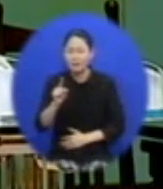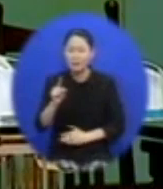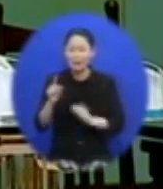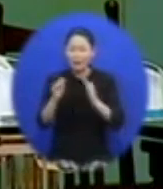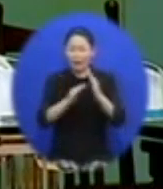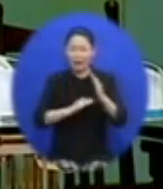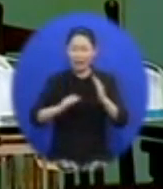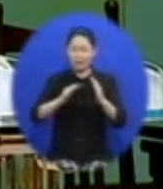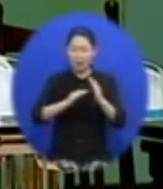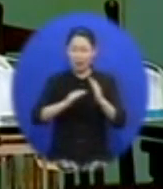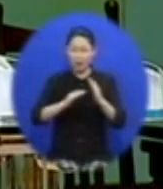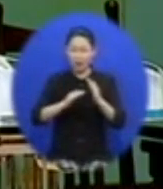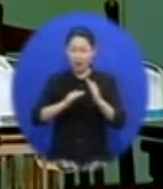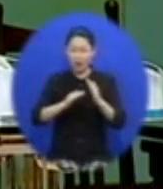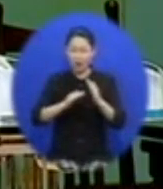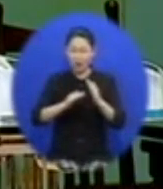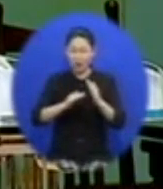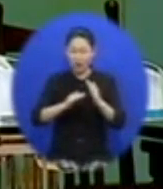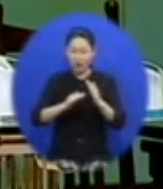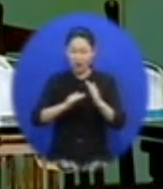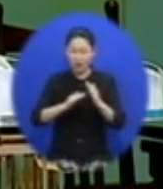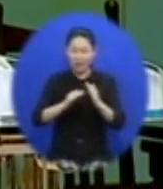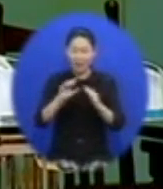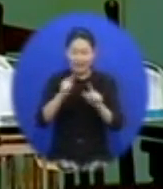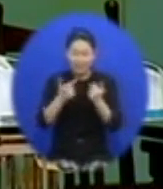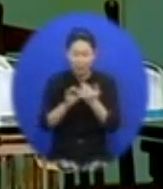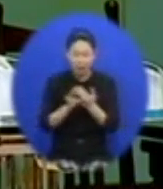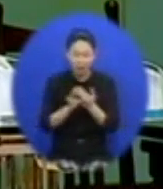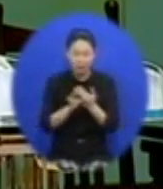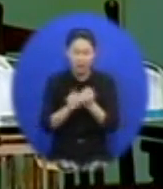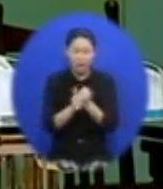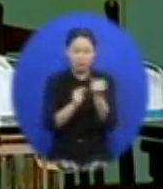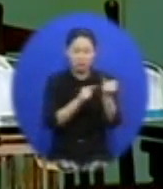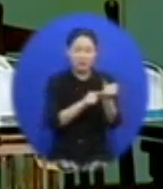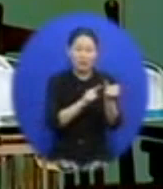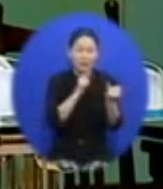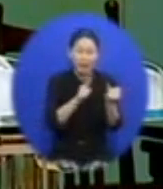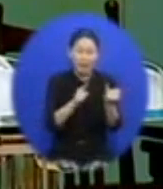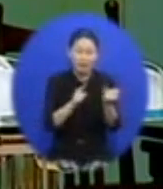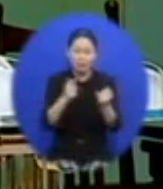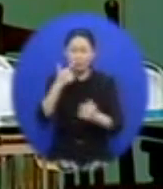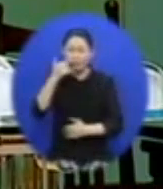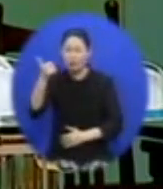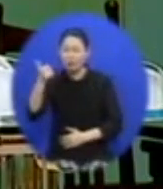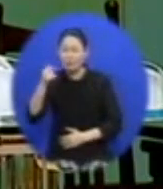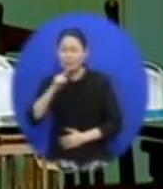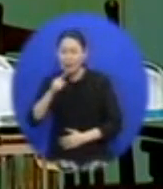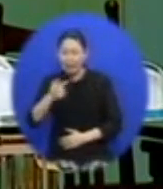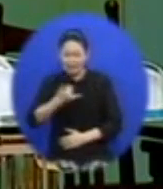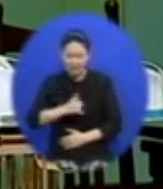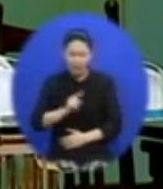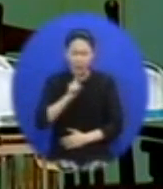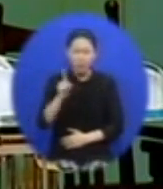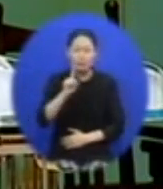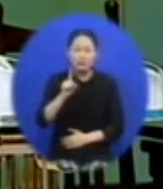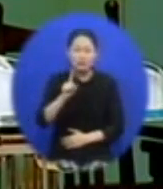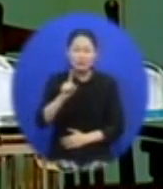가정에서 통 압니까 아내의 말이 통 합니까 부모님이 말이 통하니까 자식의 마리도 합니까